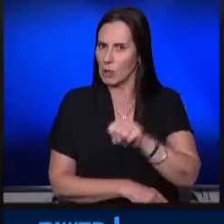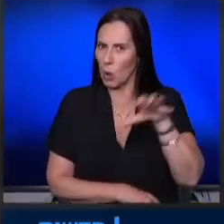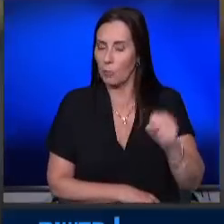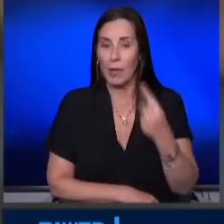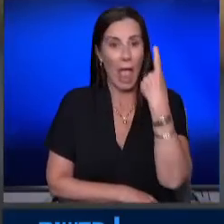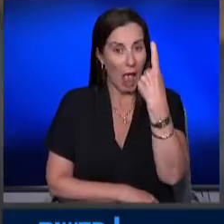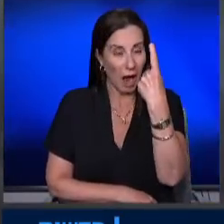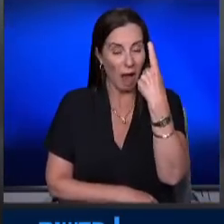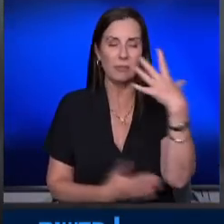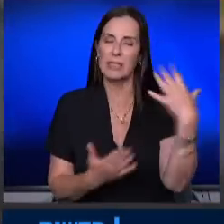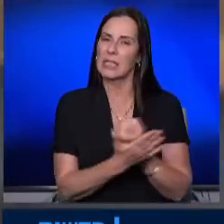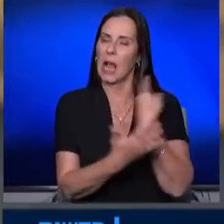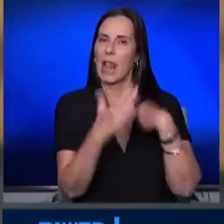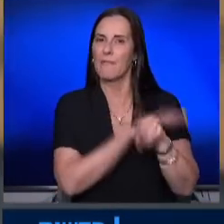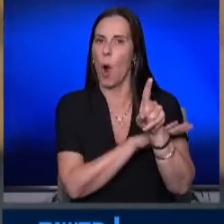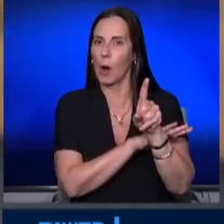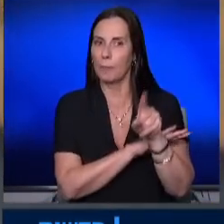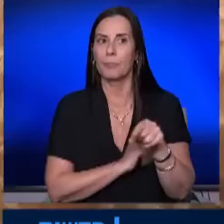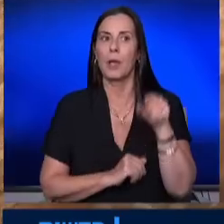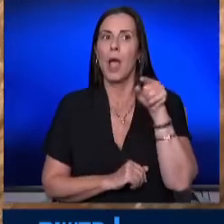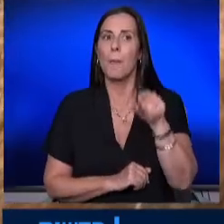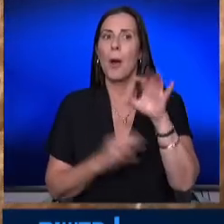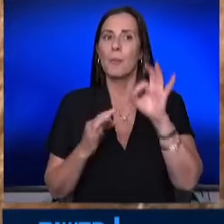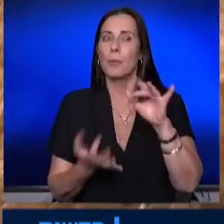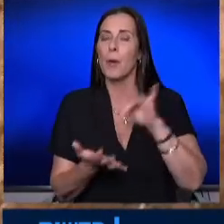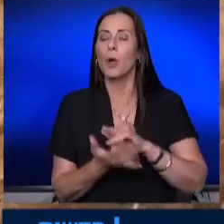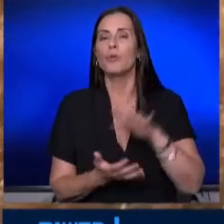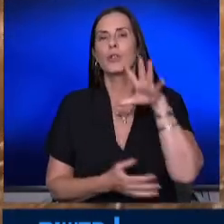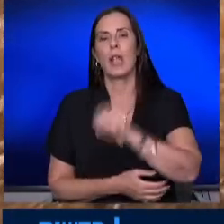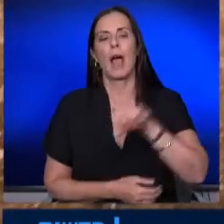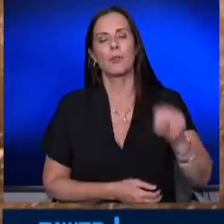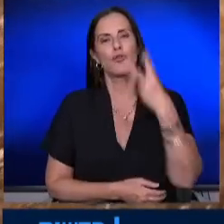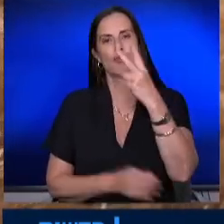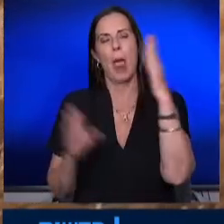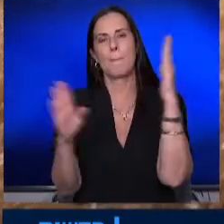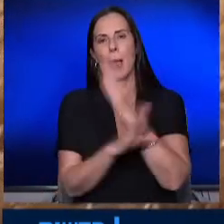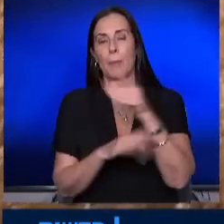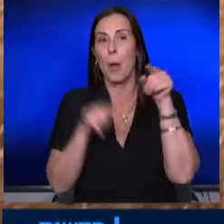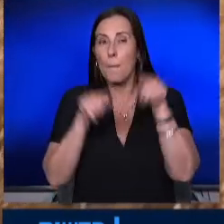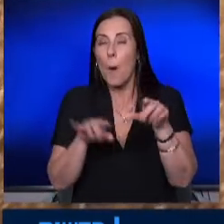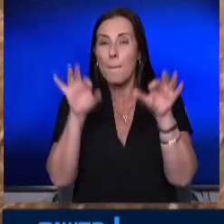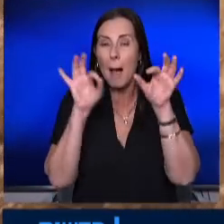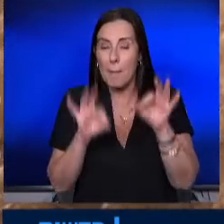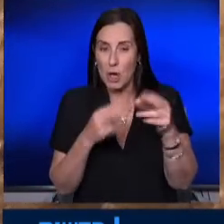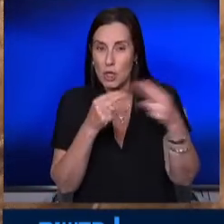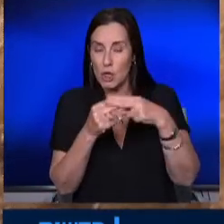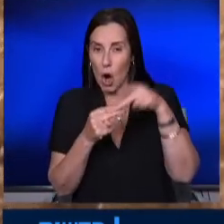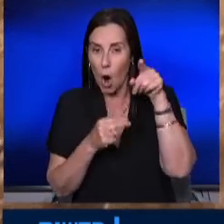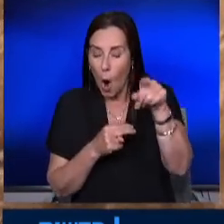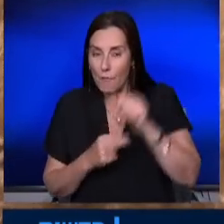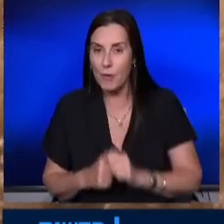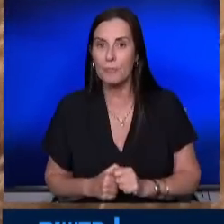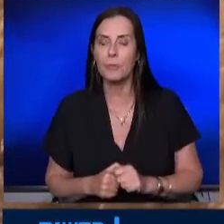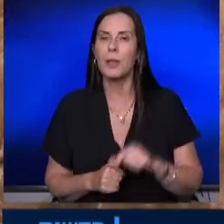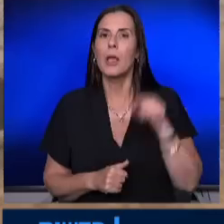חשוד נוסף הצליח להימלט. כאן כבר אנחנו נמצאים בזירה שבה נתפסו 2 המחבלים. כאן ממש לא הרחק מאחוריי.